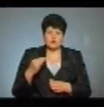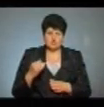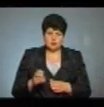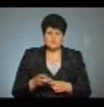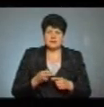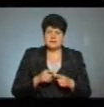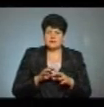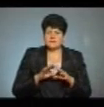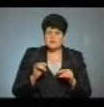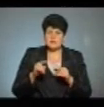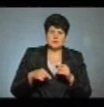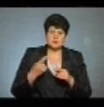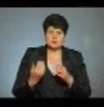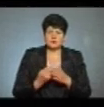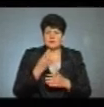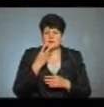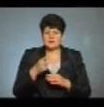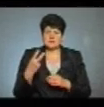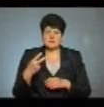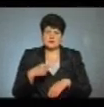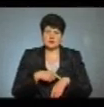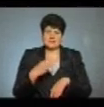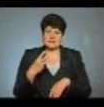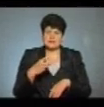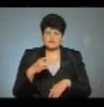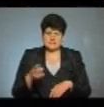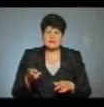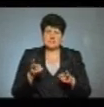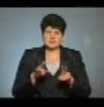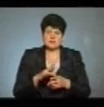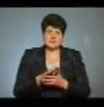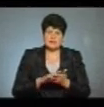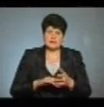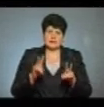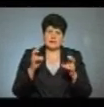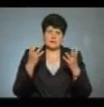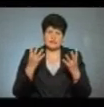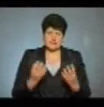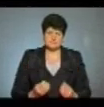мене все. Наступний випуск новин дивіться о 20:30. Залишайтеся з нами далі в ефірі «Тема дня».